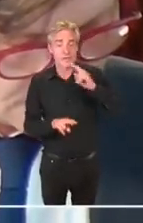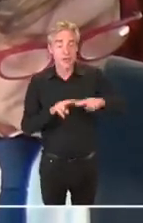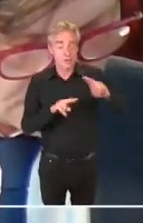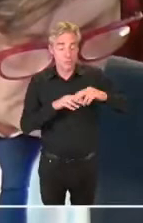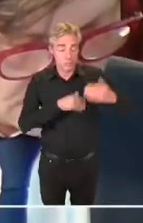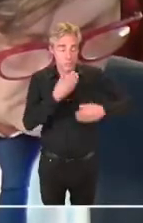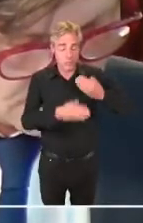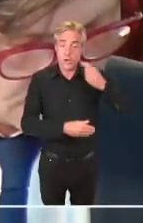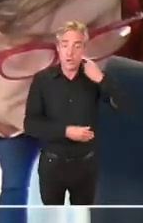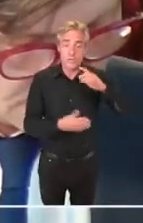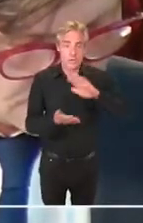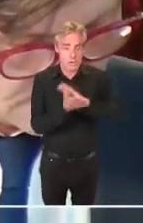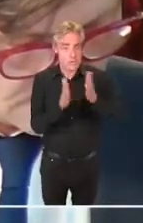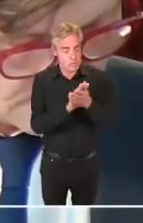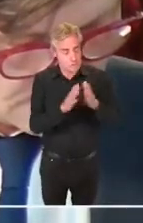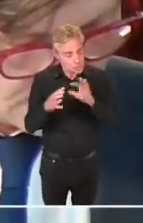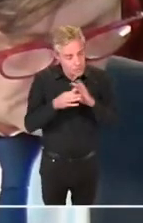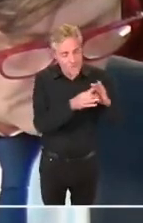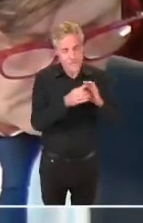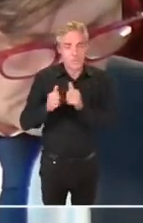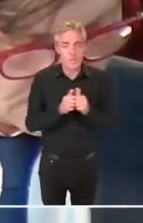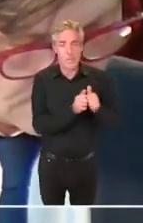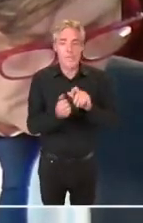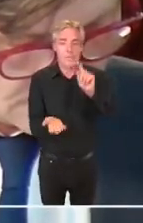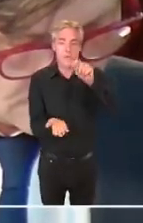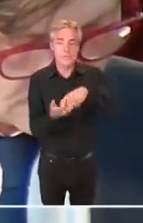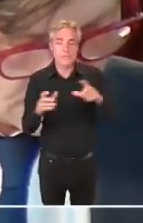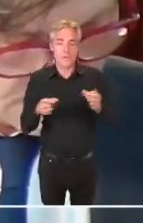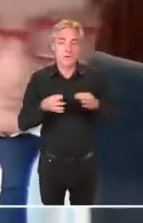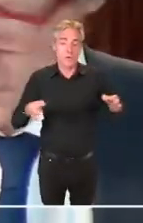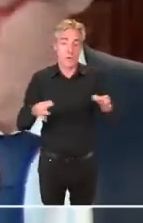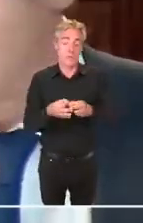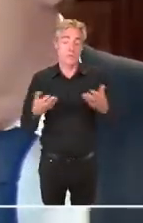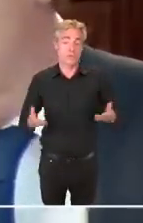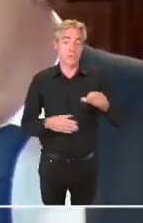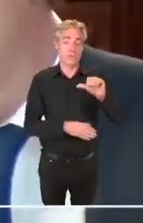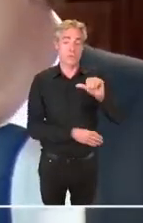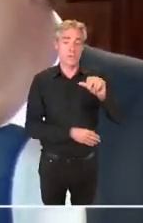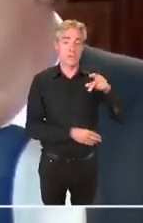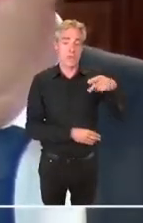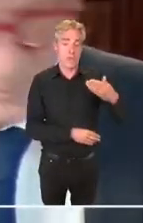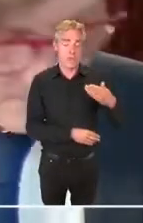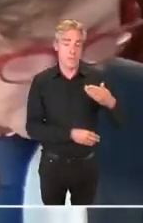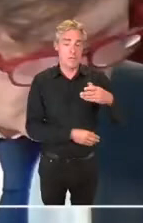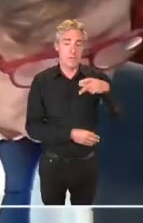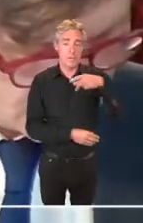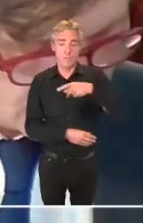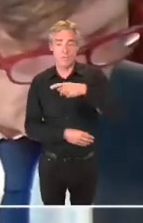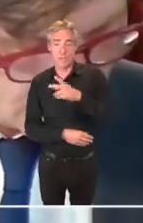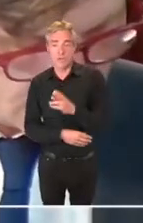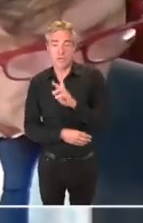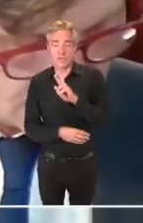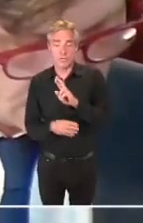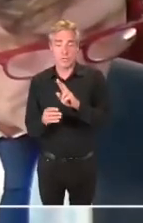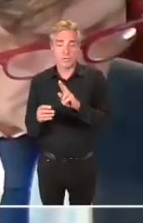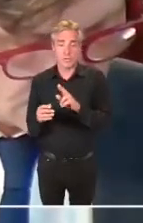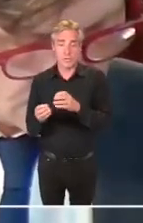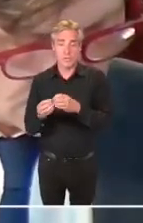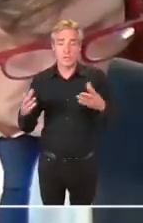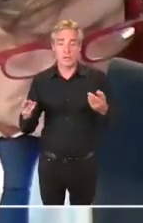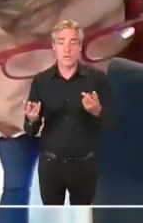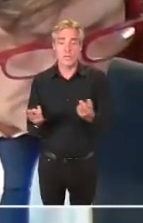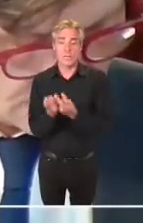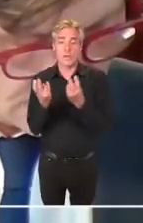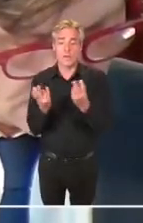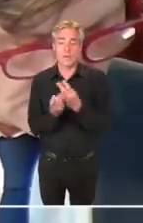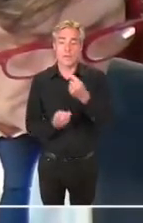pour que les associations ensemble utilisent un même local. Là, dans l'ADM, PRU Grand Parc Pilotage,